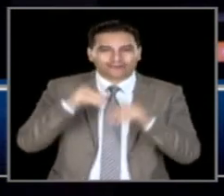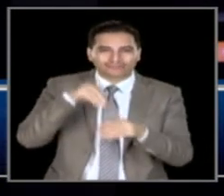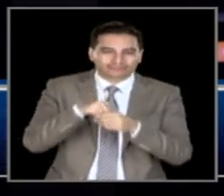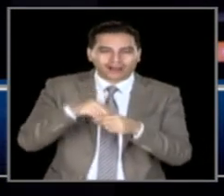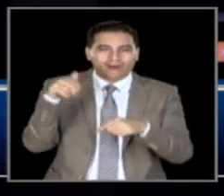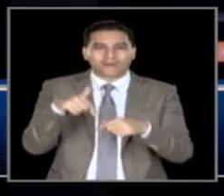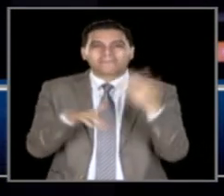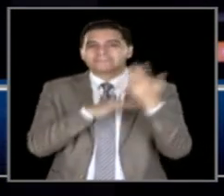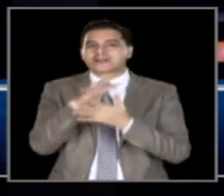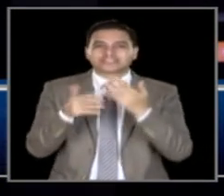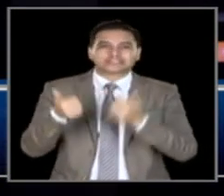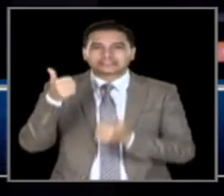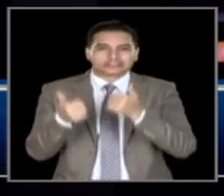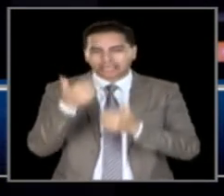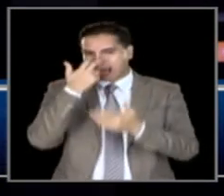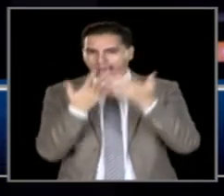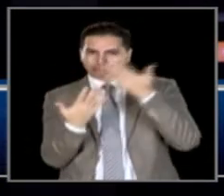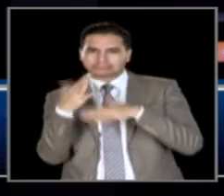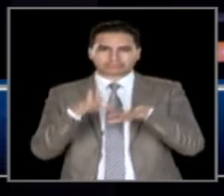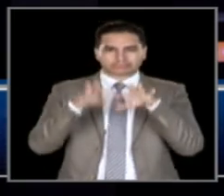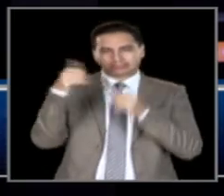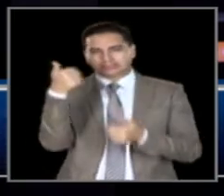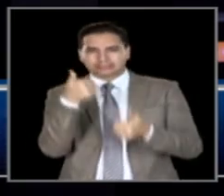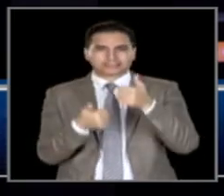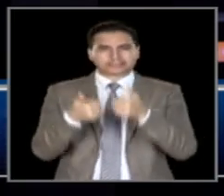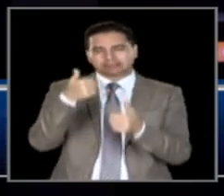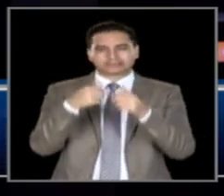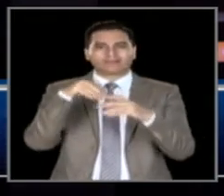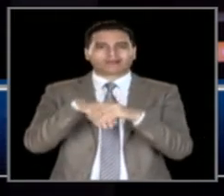والصراع بين التقاليد والتمرد عليها.